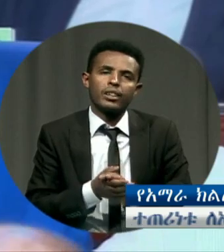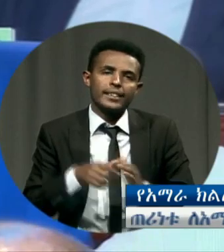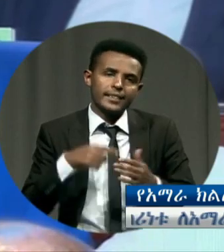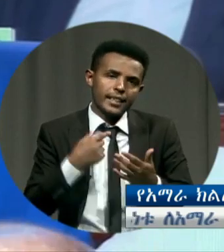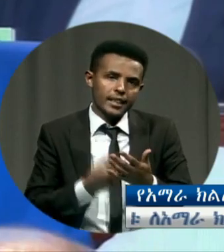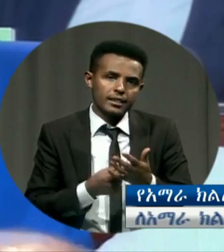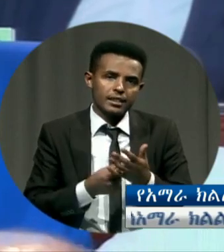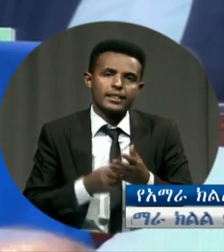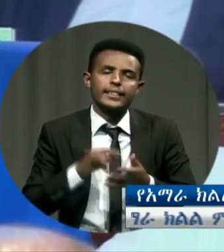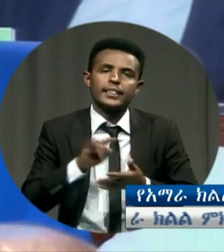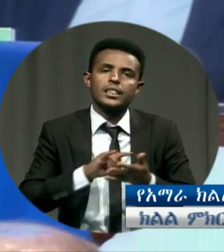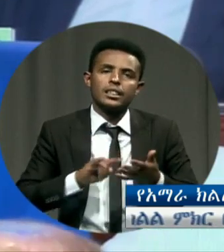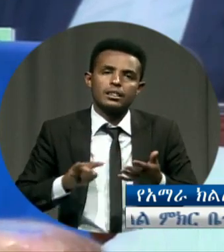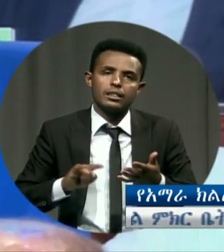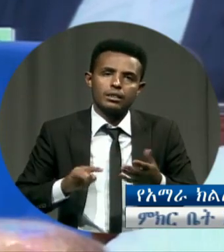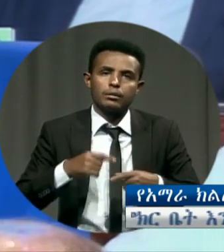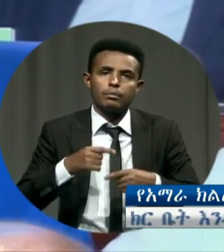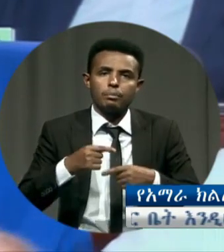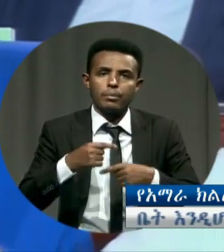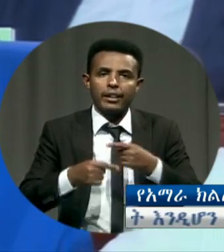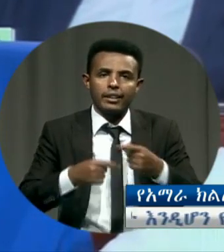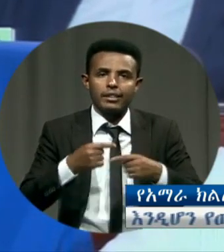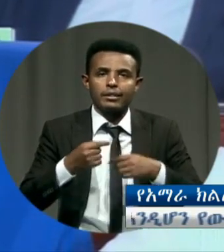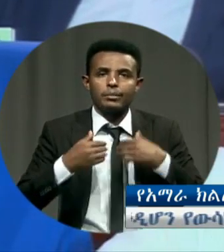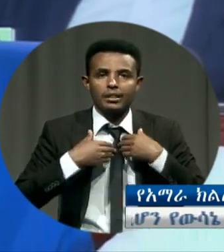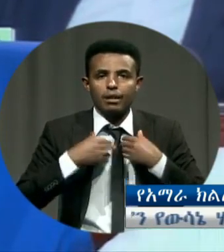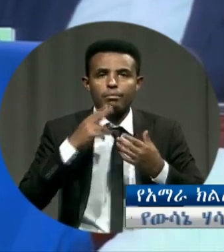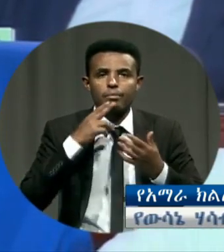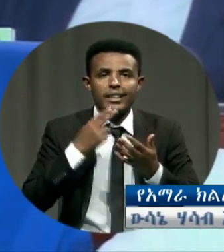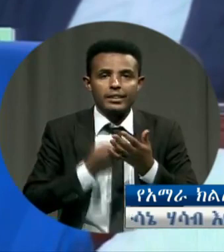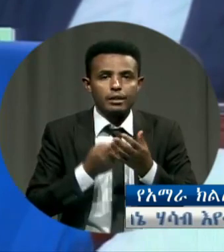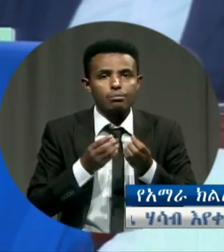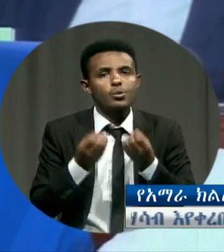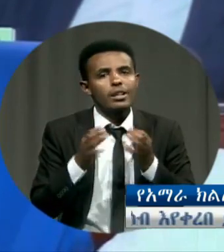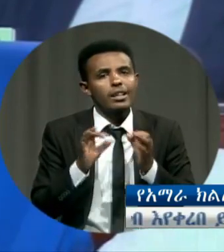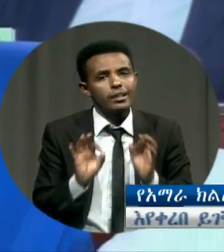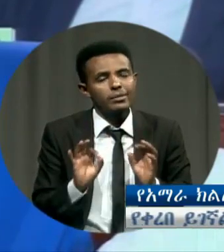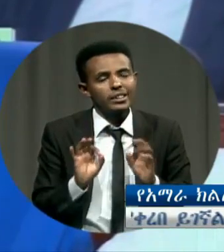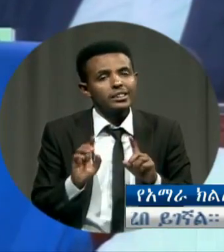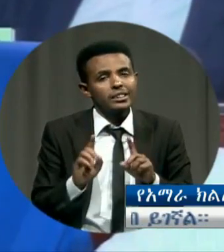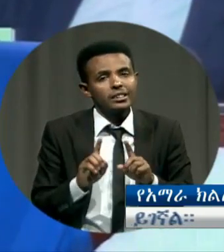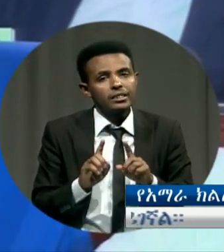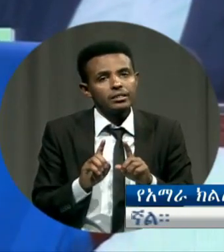ስለዚህ ዝርዝር በሂደትም ያለ ይመስለኛል፣ መረጃ ብዙ የለኝም።